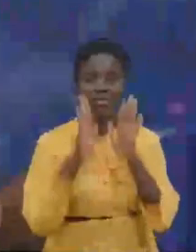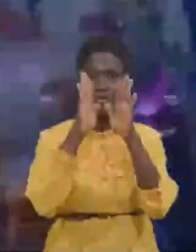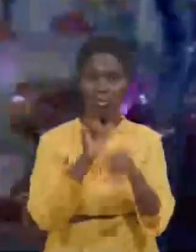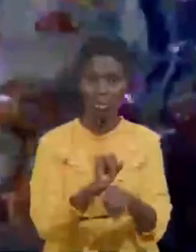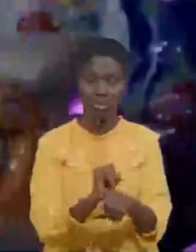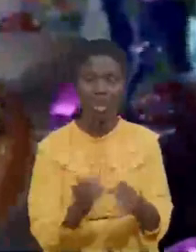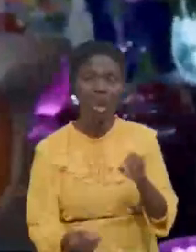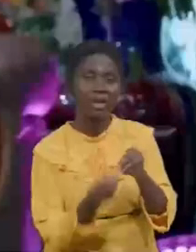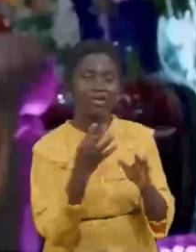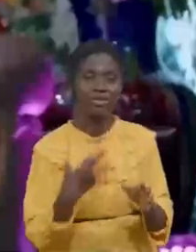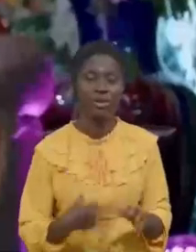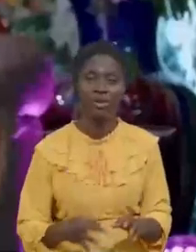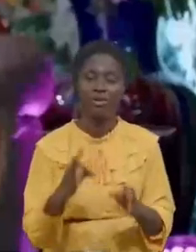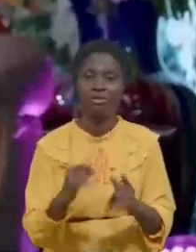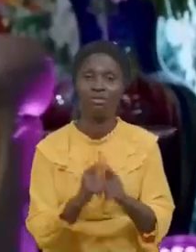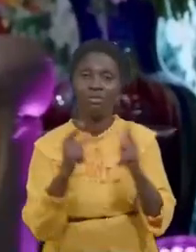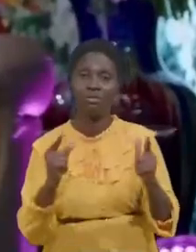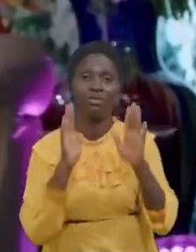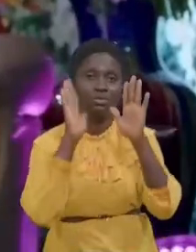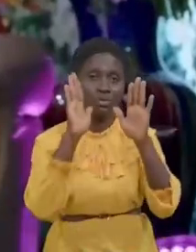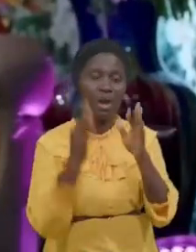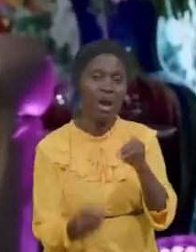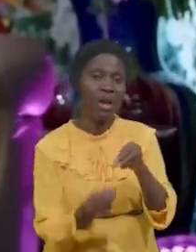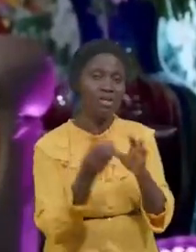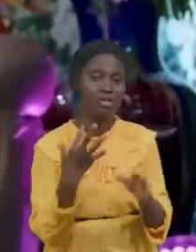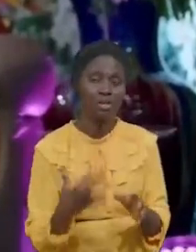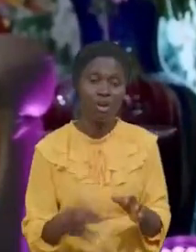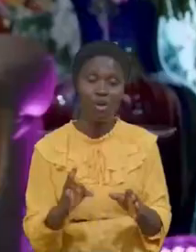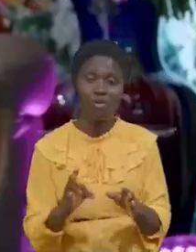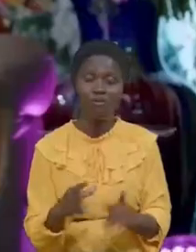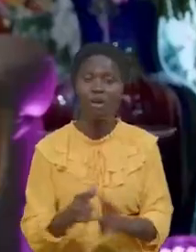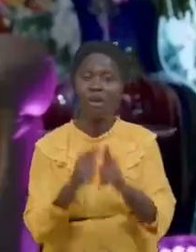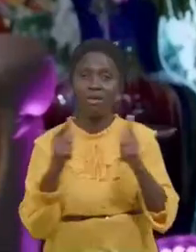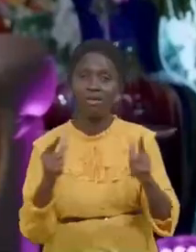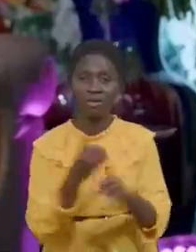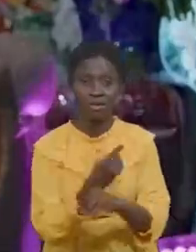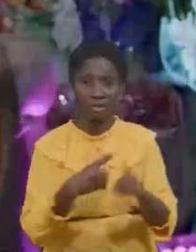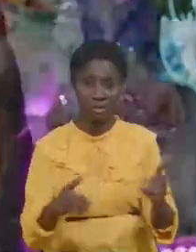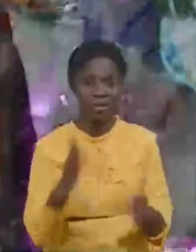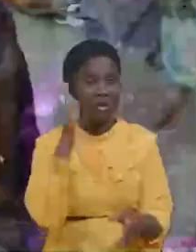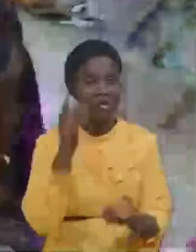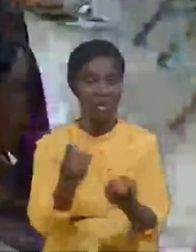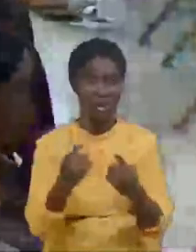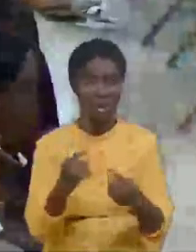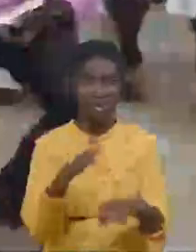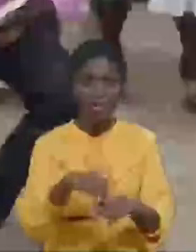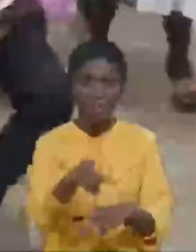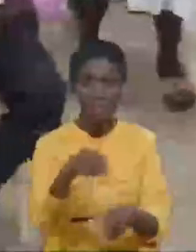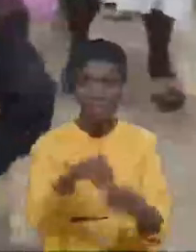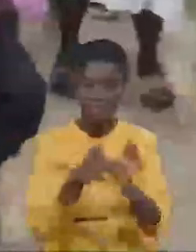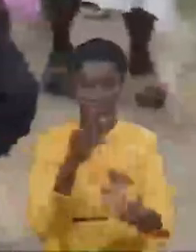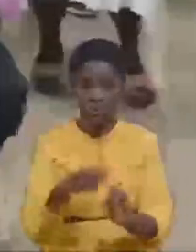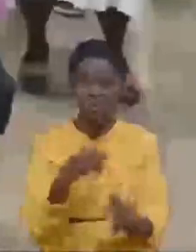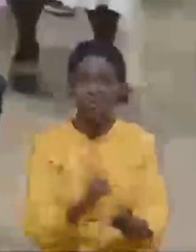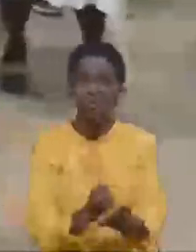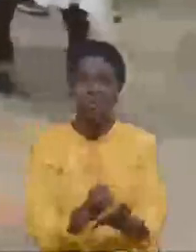de merveilles surnaturelles, l'addition de délivrances surnaturelles viendra à votre vie, dans votre vie au nom